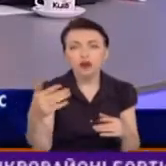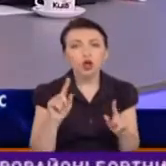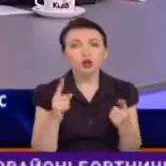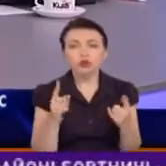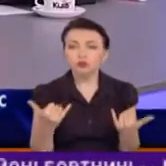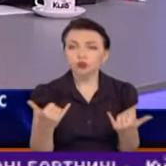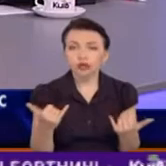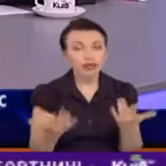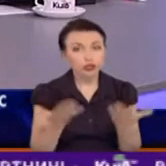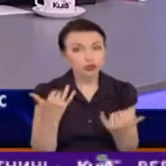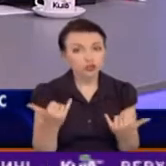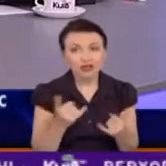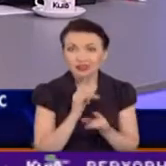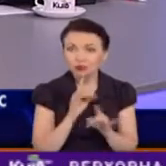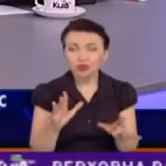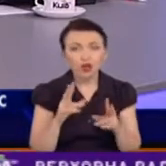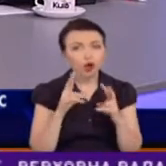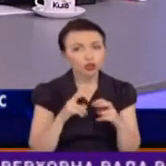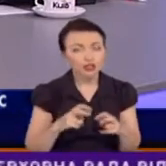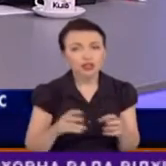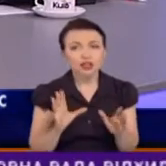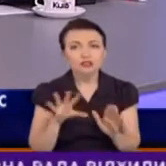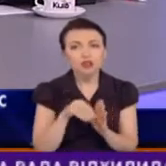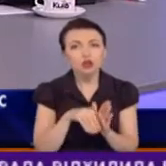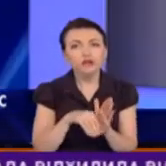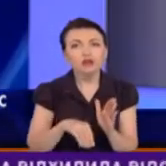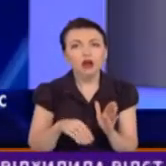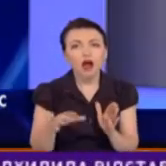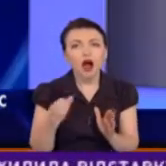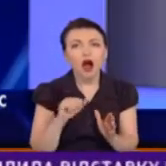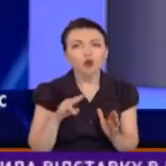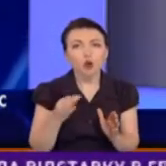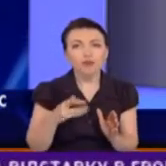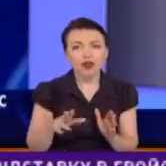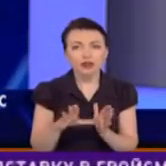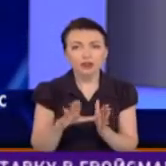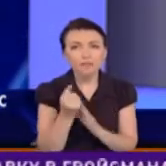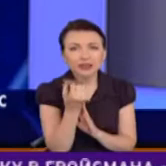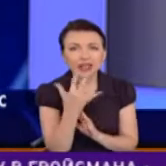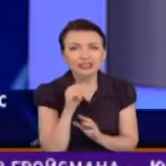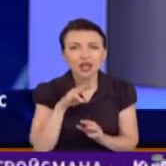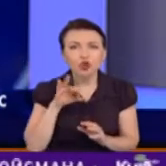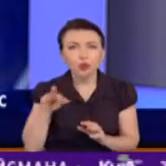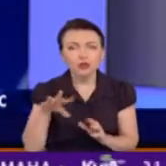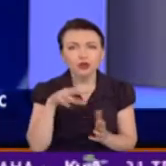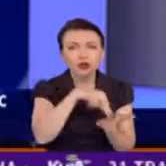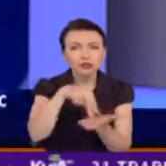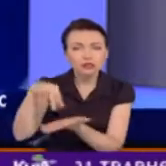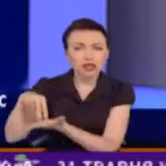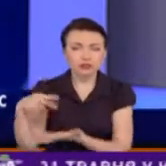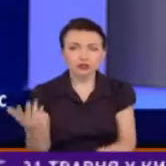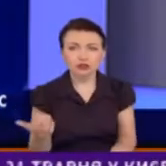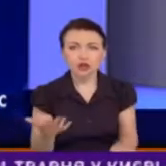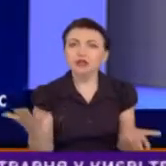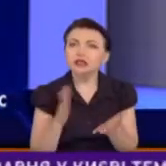з вами почнемо розглядати складові енергетики, атомна енергетика, 15 атомних блоків, який стан?